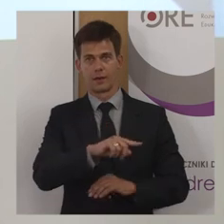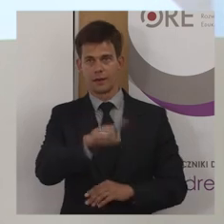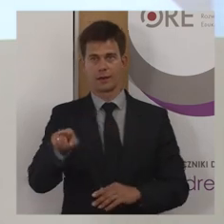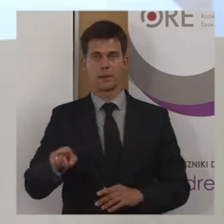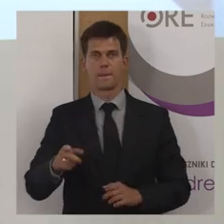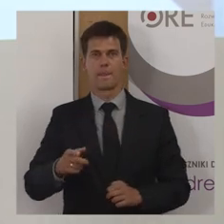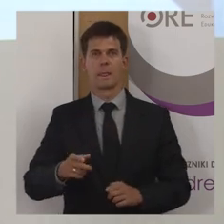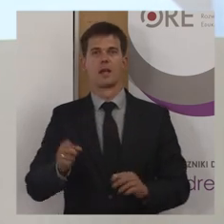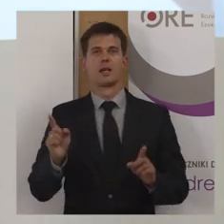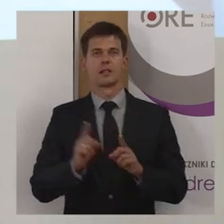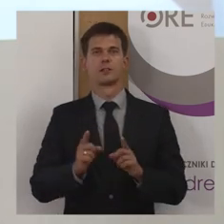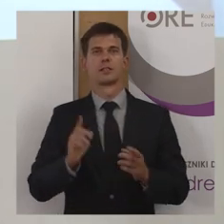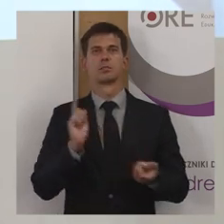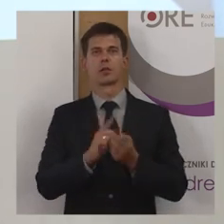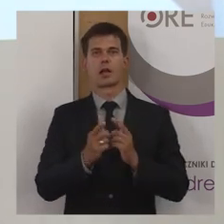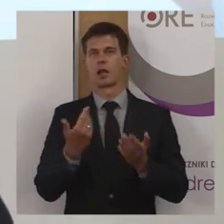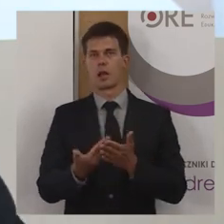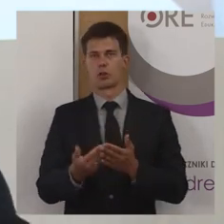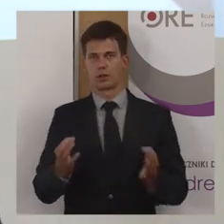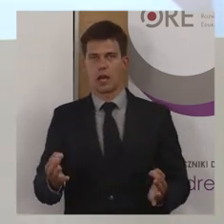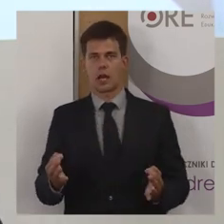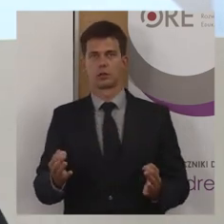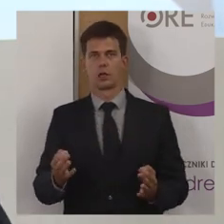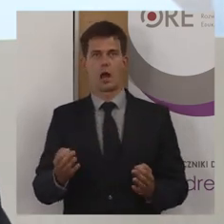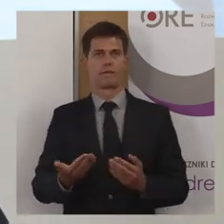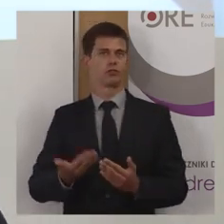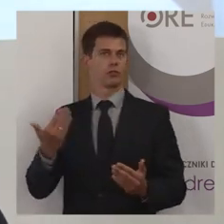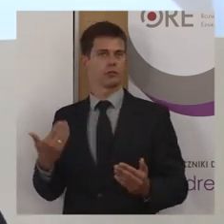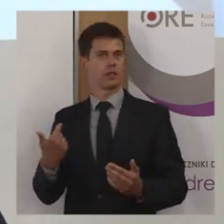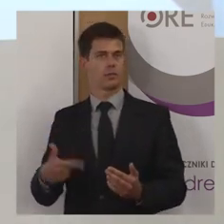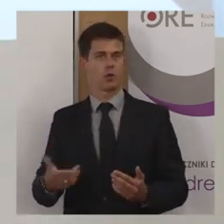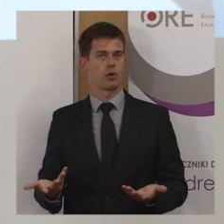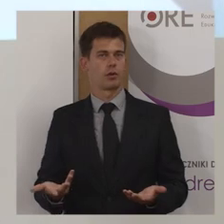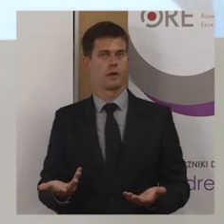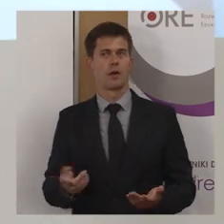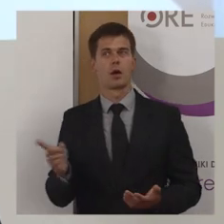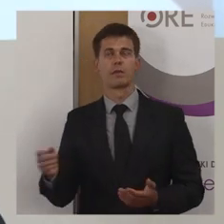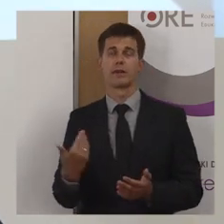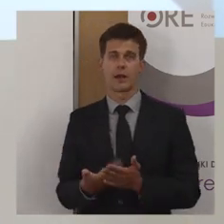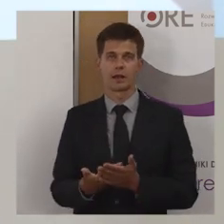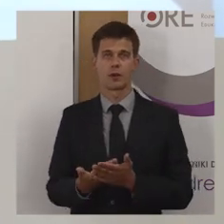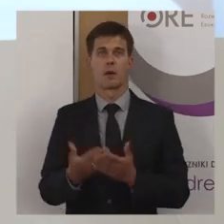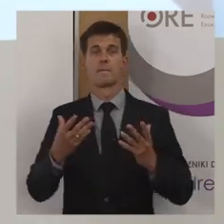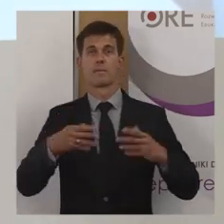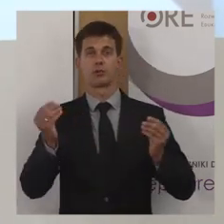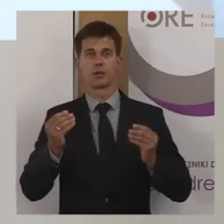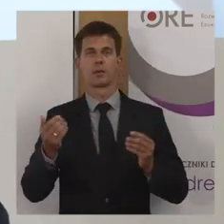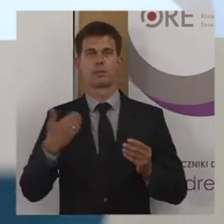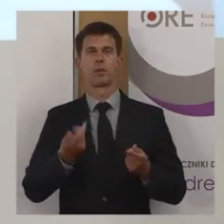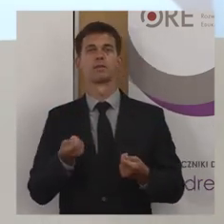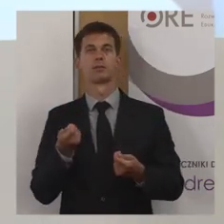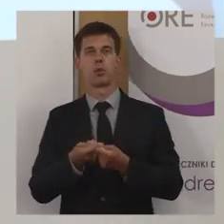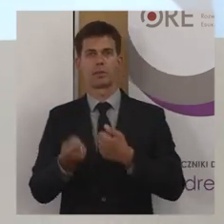pytanie, dlaczego to spotkanie, czemu teraz, a nie zaczęliśmy od niego. Właśnie dlatego, że na początku nawiązaliśmy współpracę,